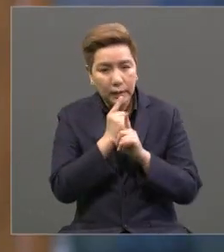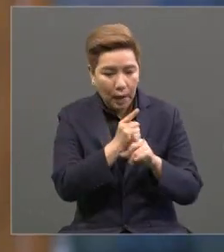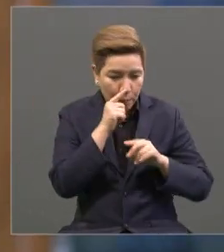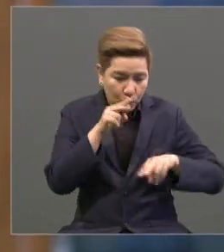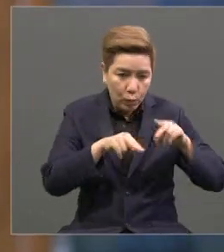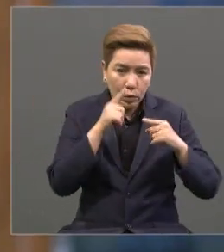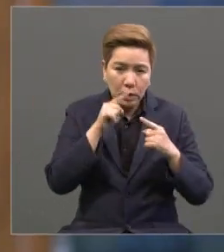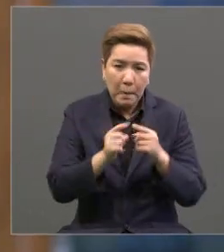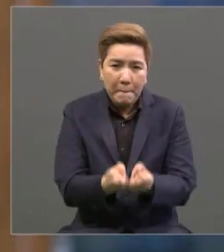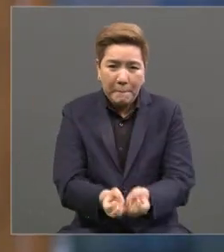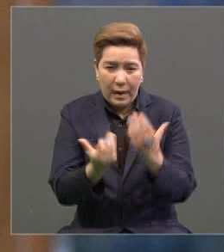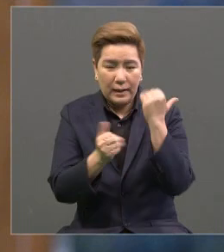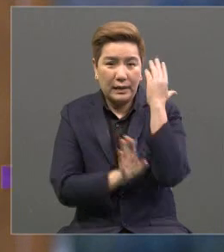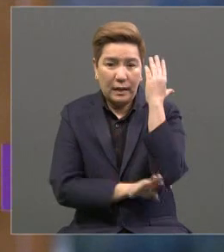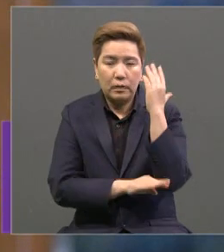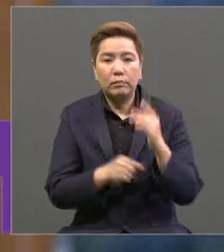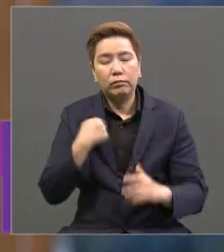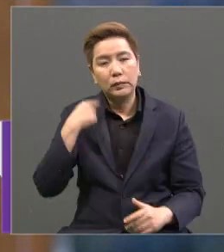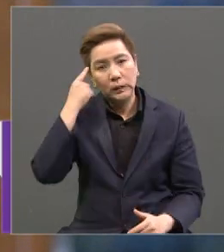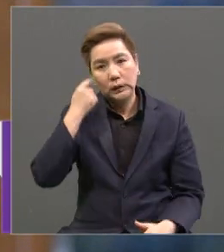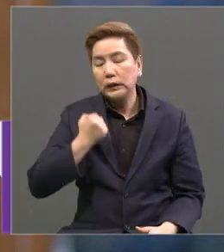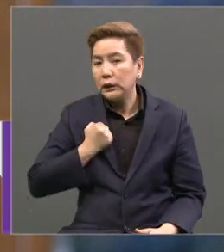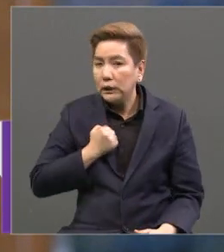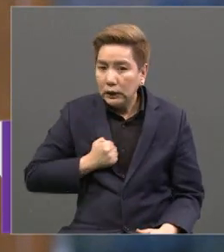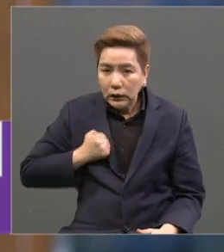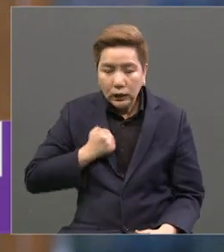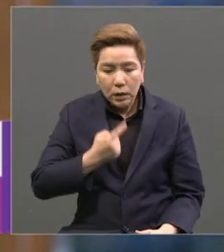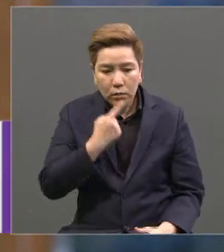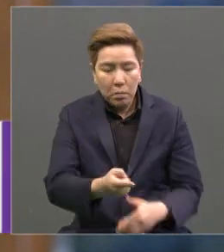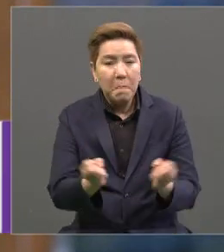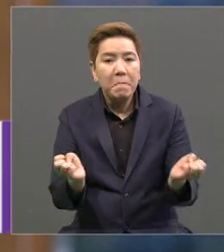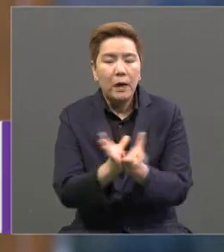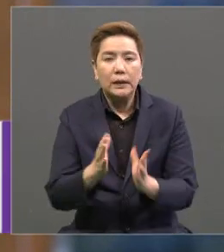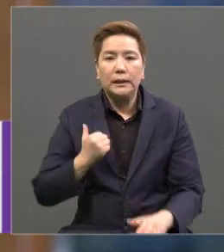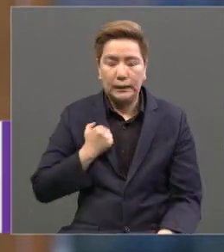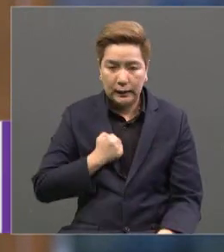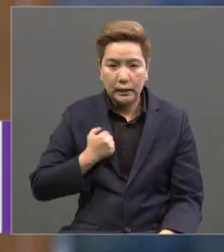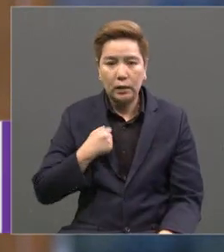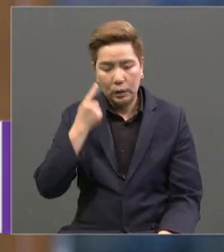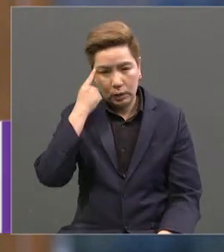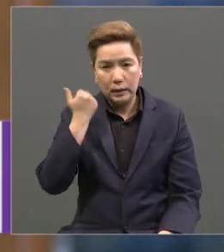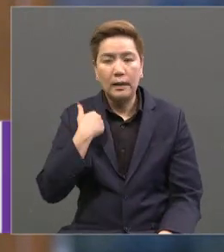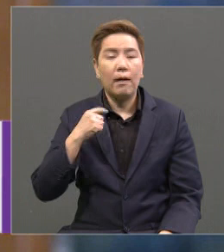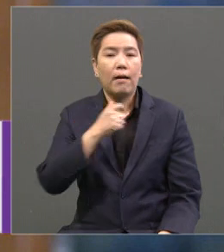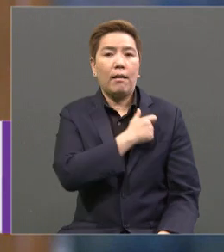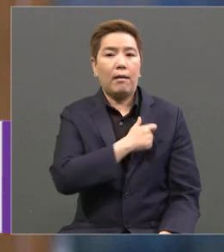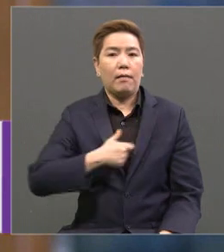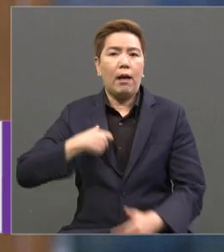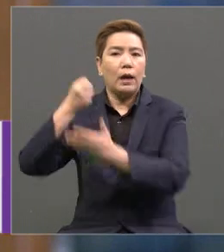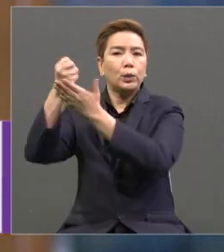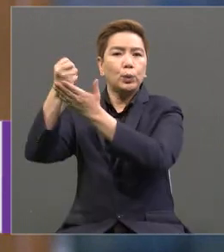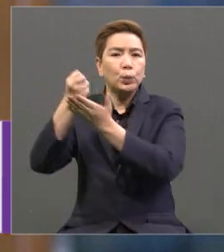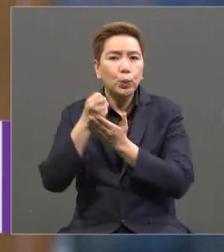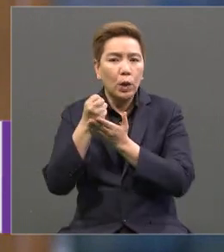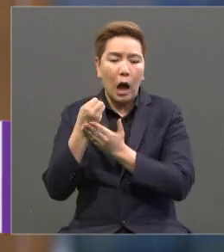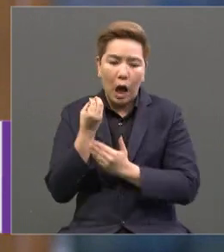ามสถานการณ์กันอย่างใกล้ชิดแล้วก็ได้แสดงความเสียใจต่อผู้ที่ได้รับผลกระทบรวมทั้งสำนึกในพระมหากรุณาธิคุณของพระบ